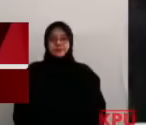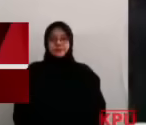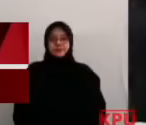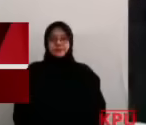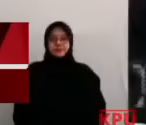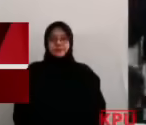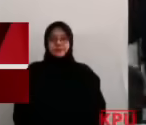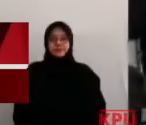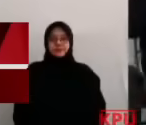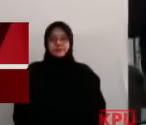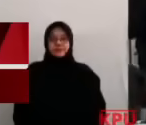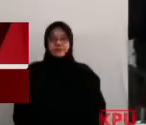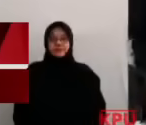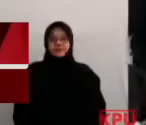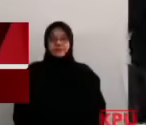Mas